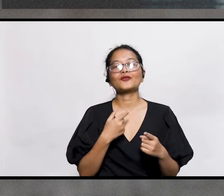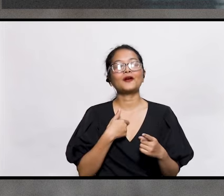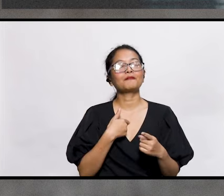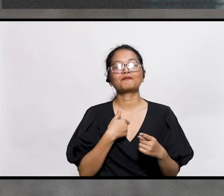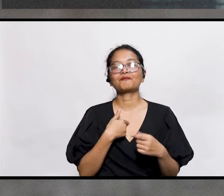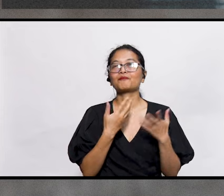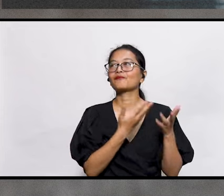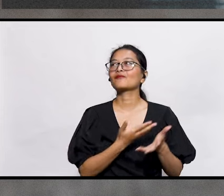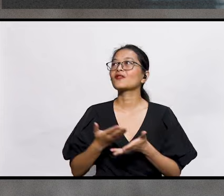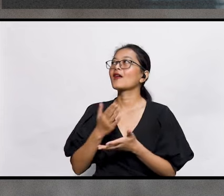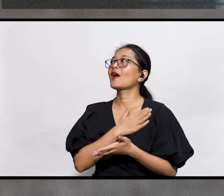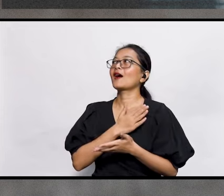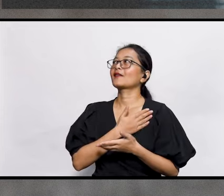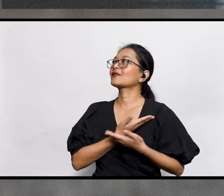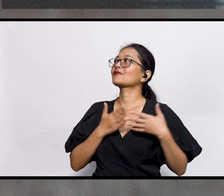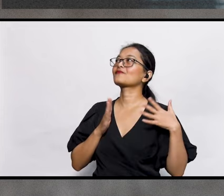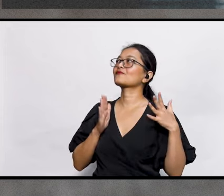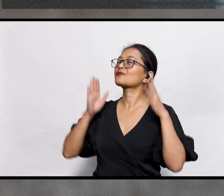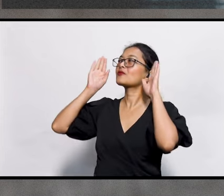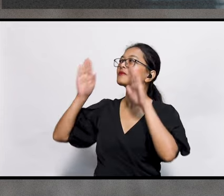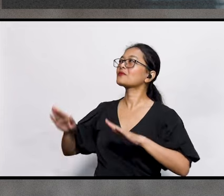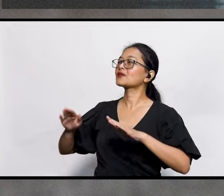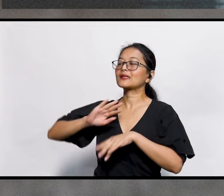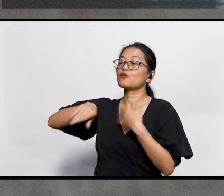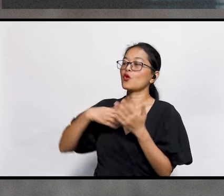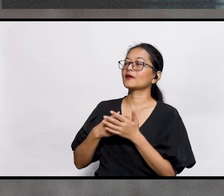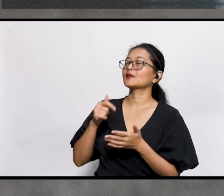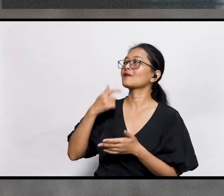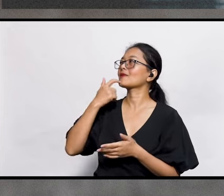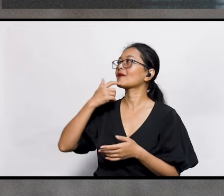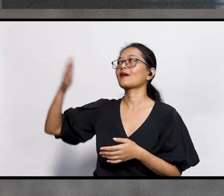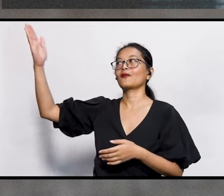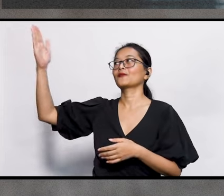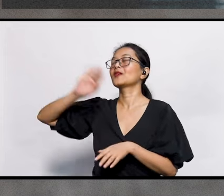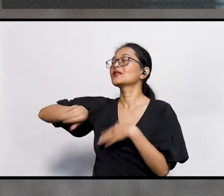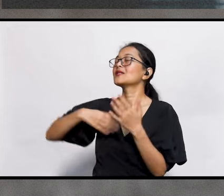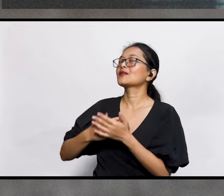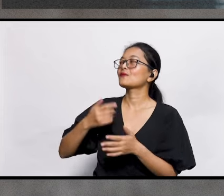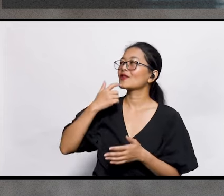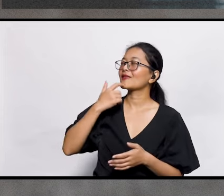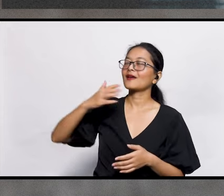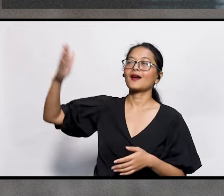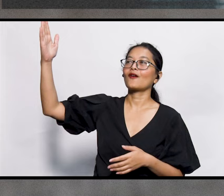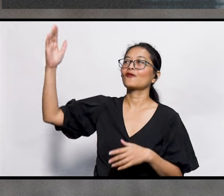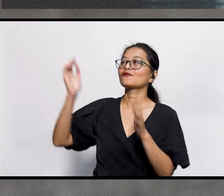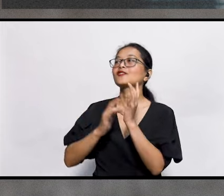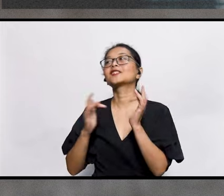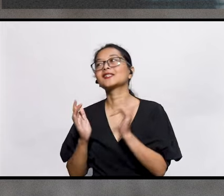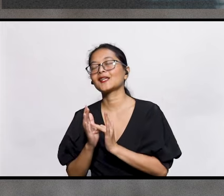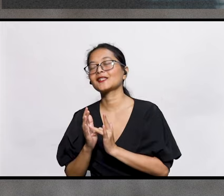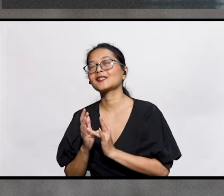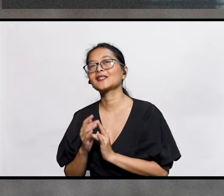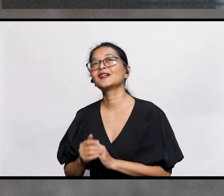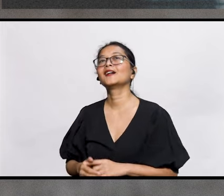Worship And it's all about you It's all about you